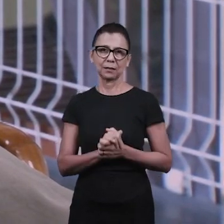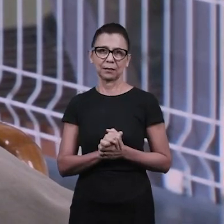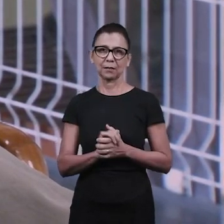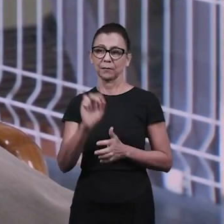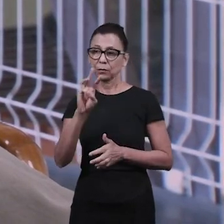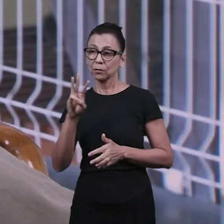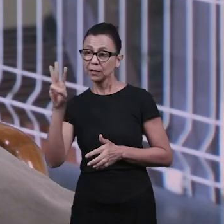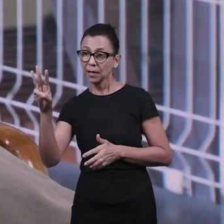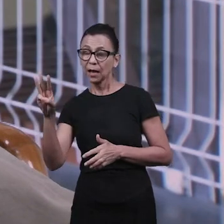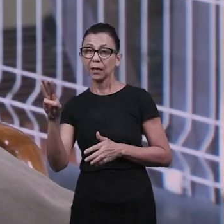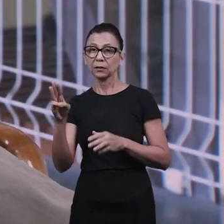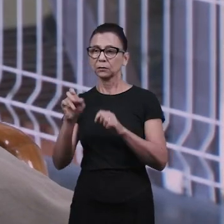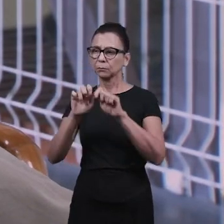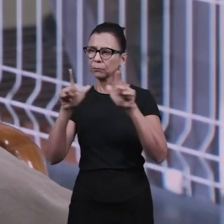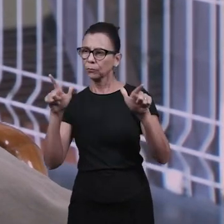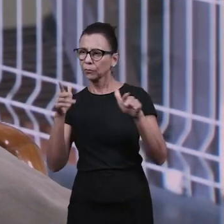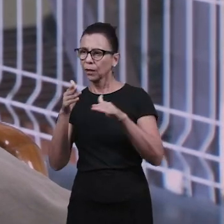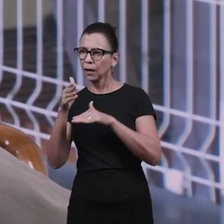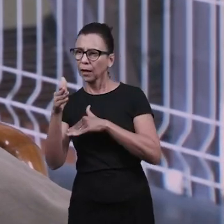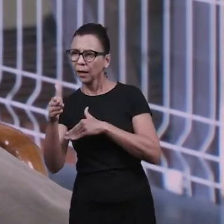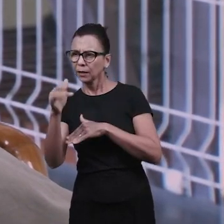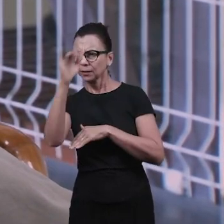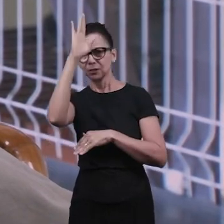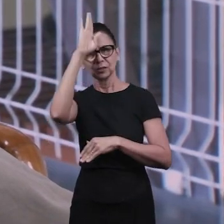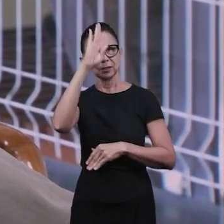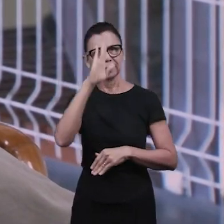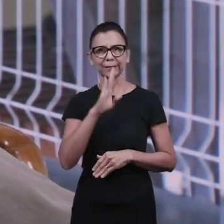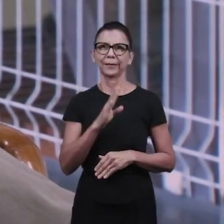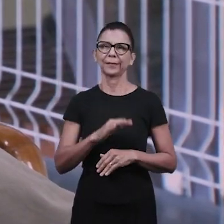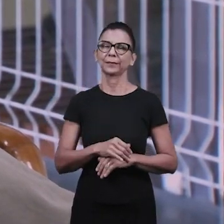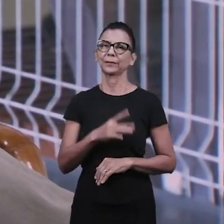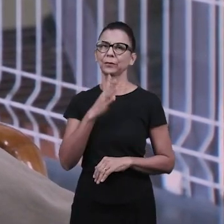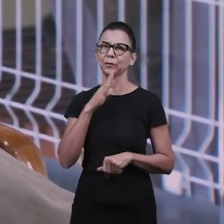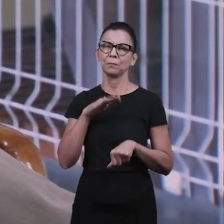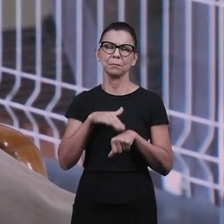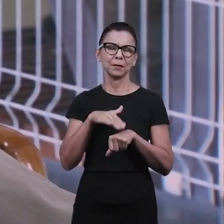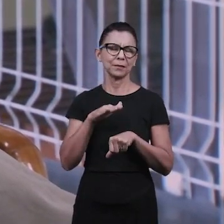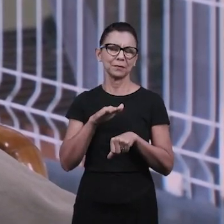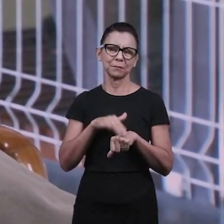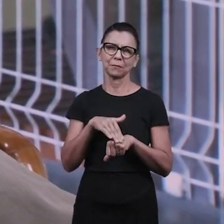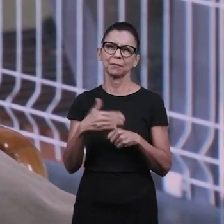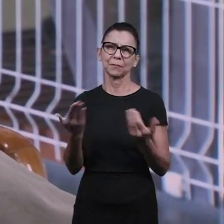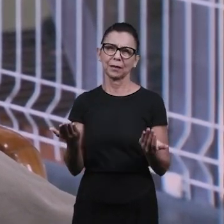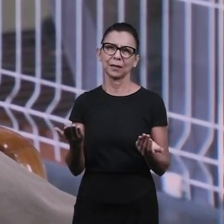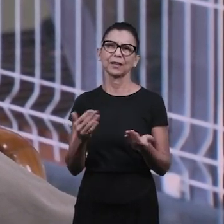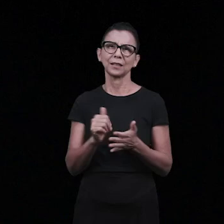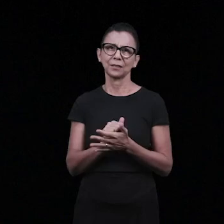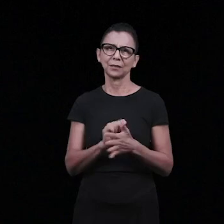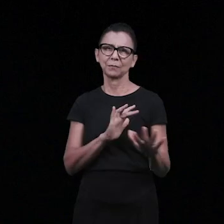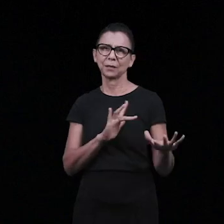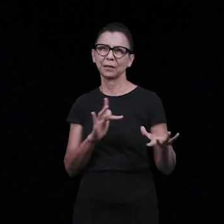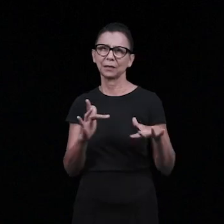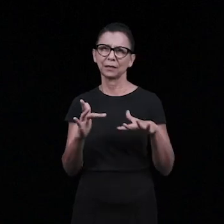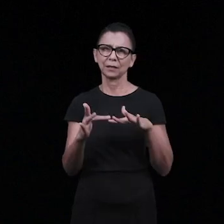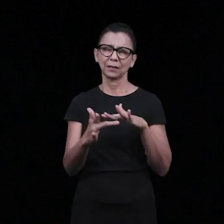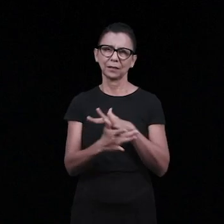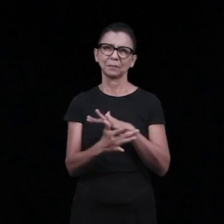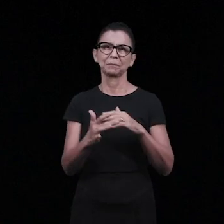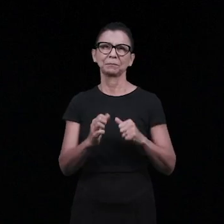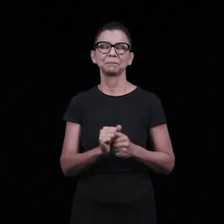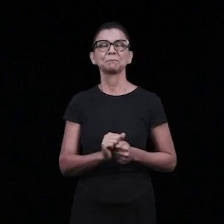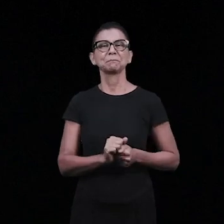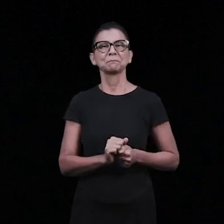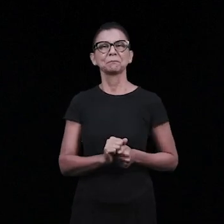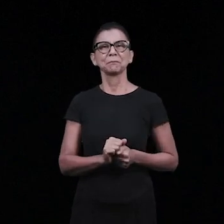Manaïm. Téléchargez les applications gratuites, naviguez et connaissez davantage sur nous sur nos plateformes